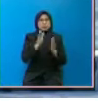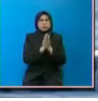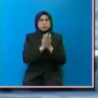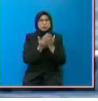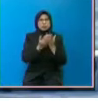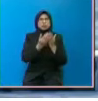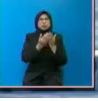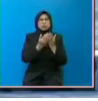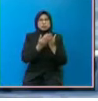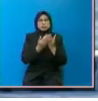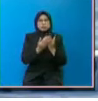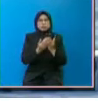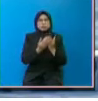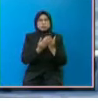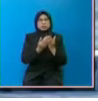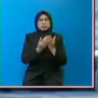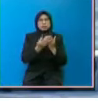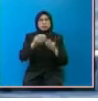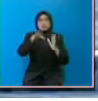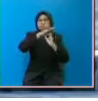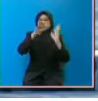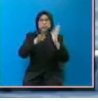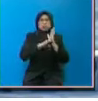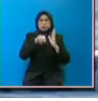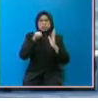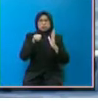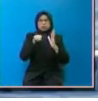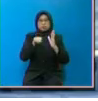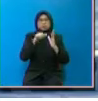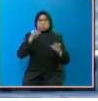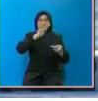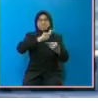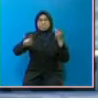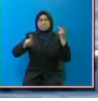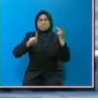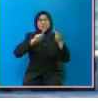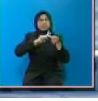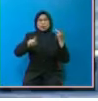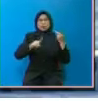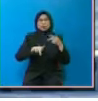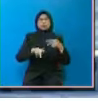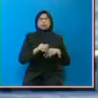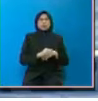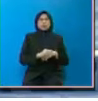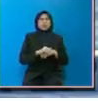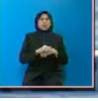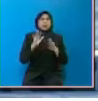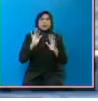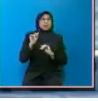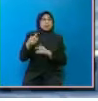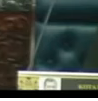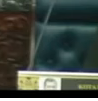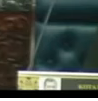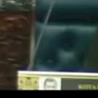hunkai ataupun l-men sudah tidak lagi relevan dan ha kita sedang Jaya kita sedang